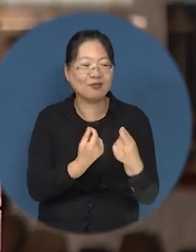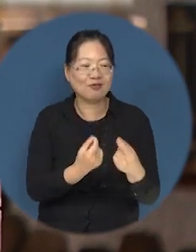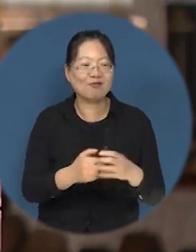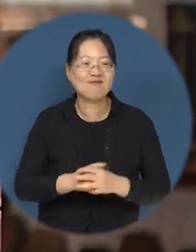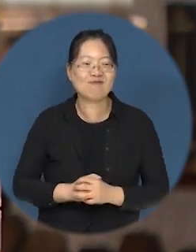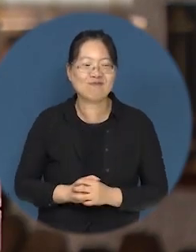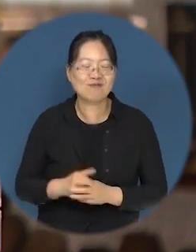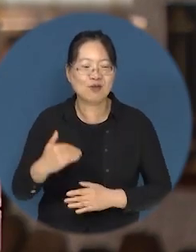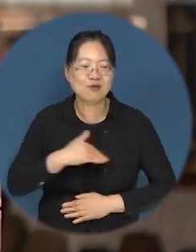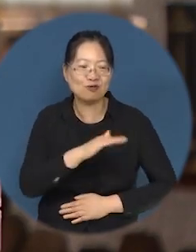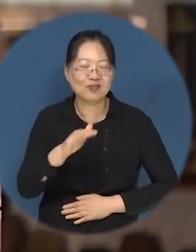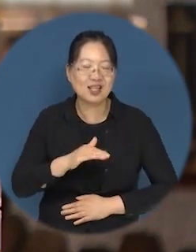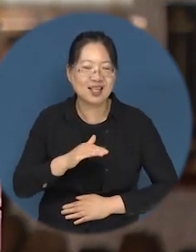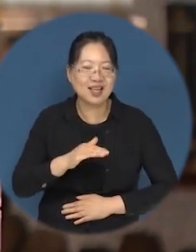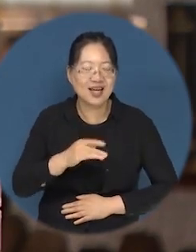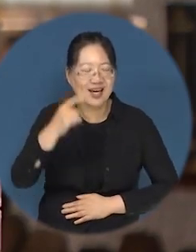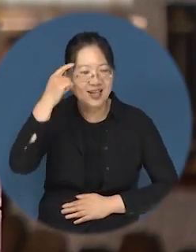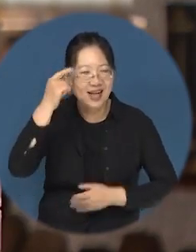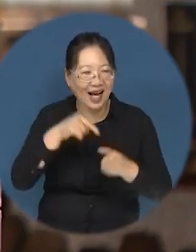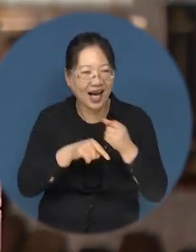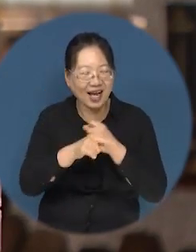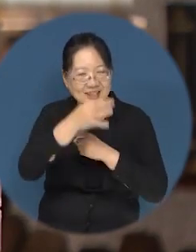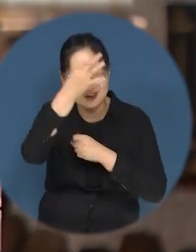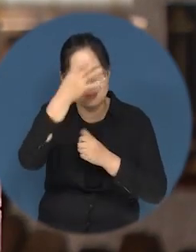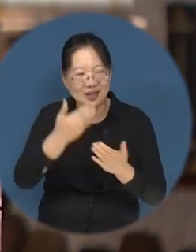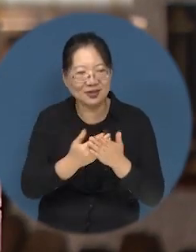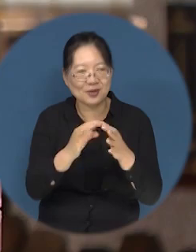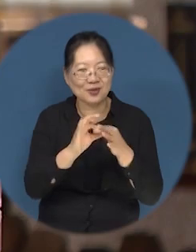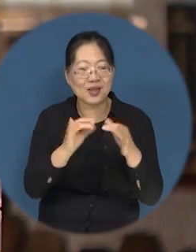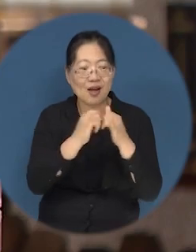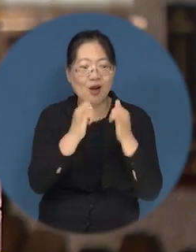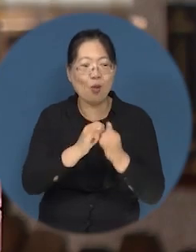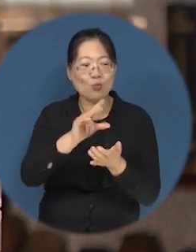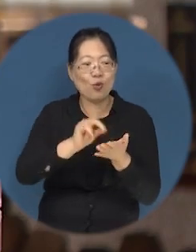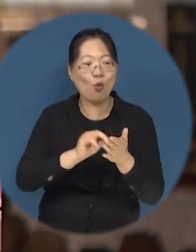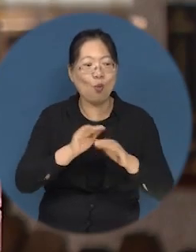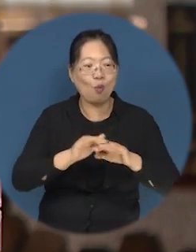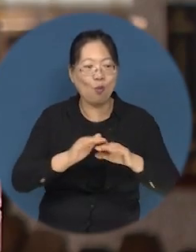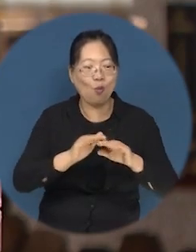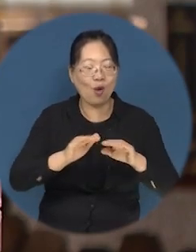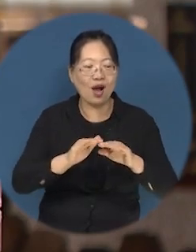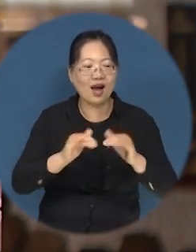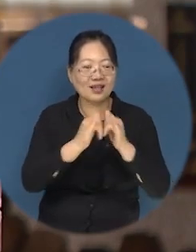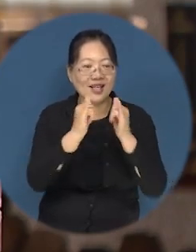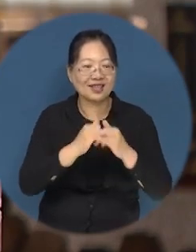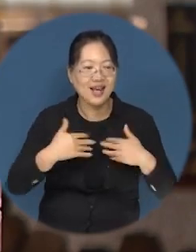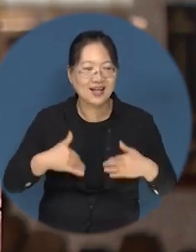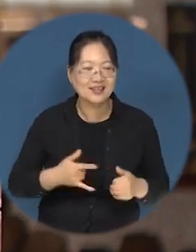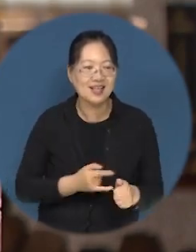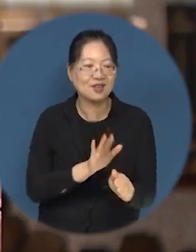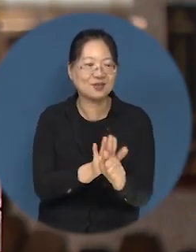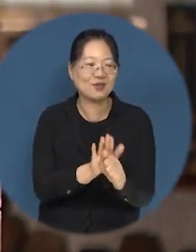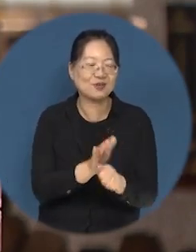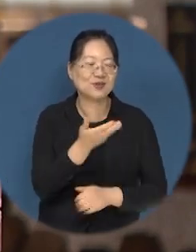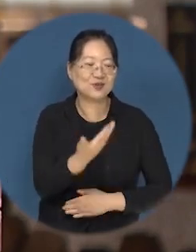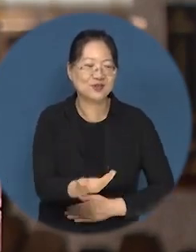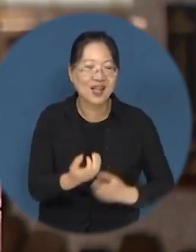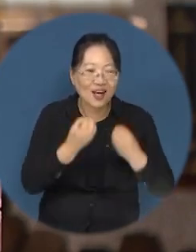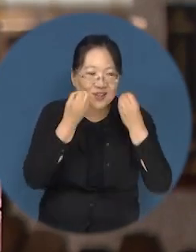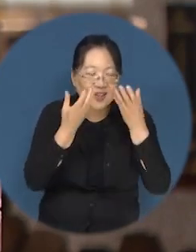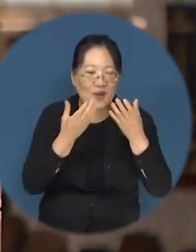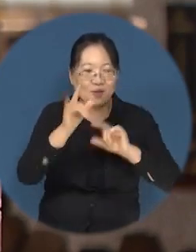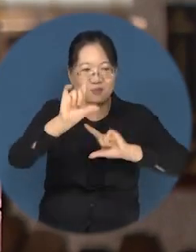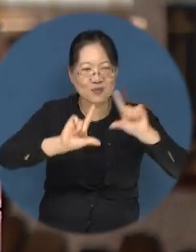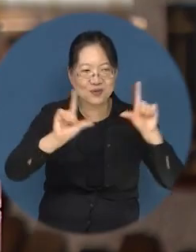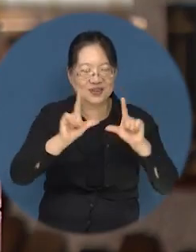것처럼 예. 우리 또 과학기술 발전을 통해 사회적 문제를 해결하고 예. 사회적 약자에게 도움이 되는 예. 그런 또 새로운